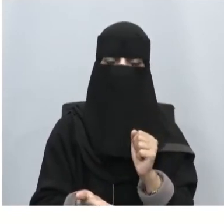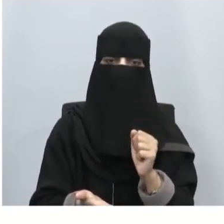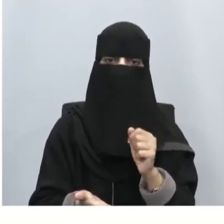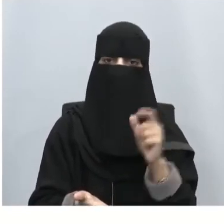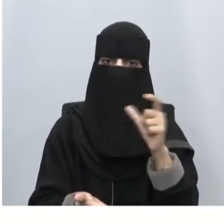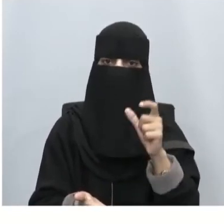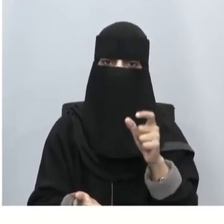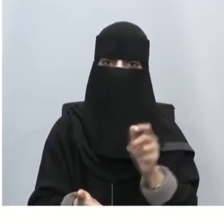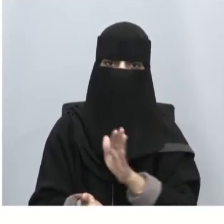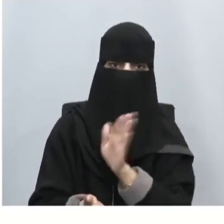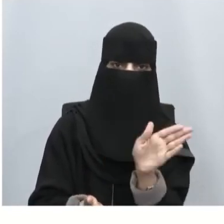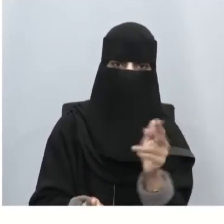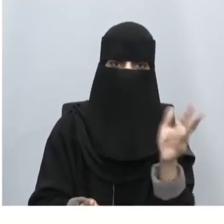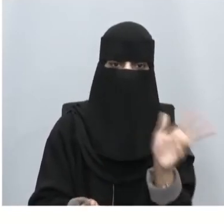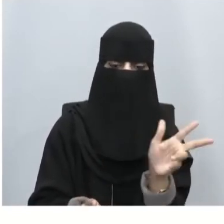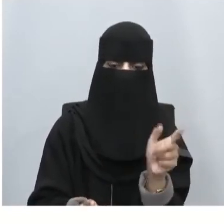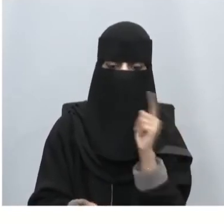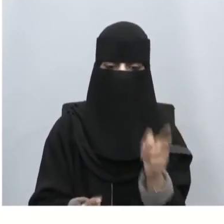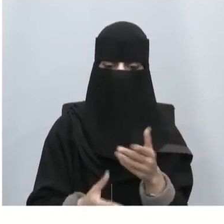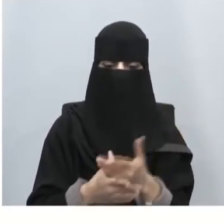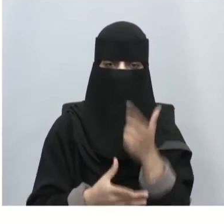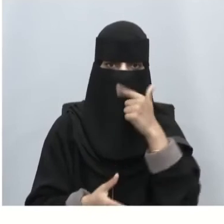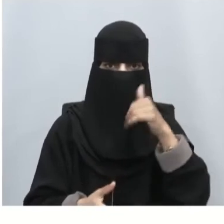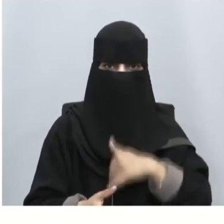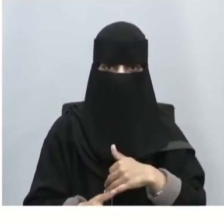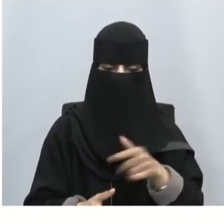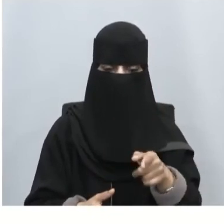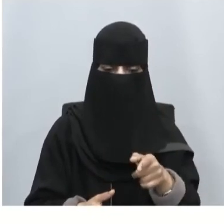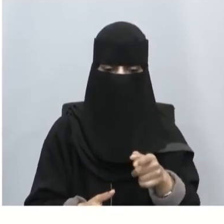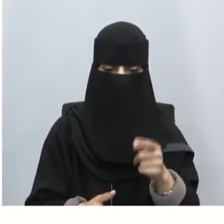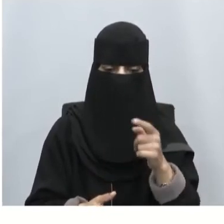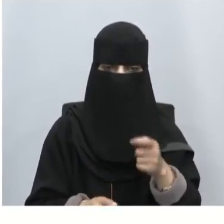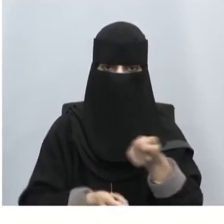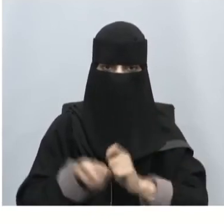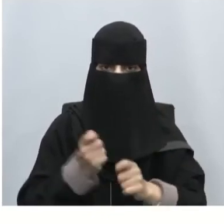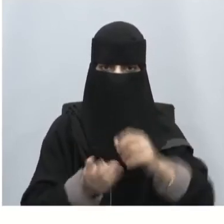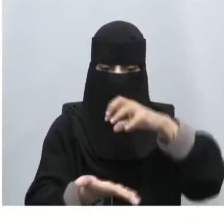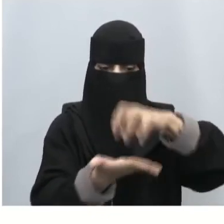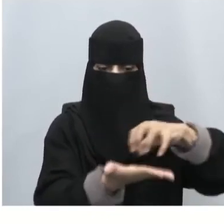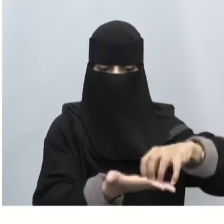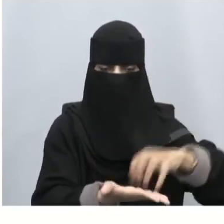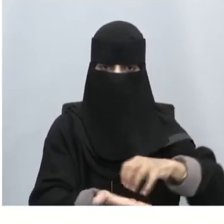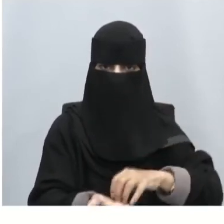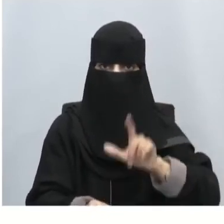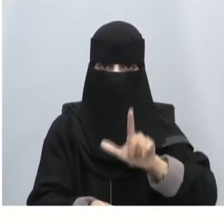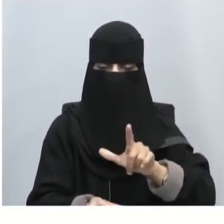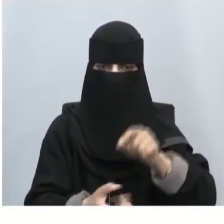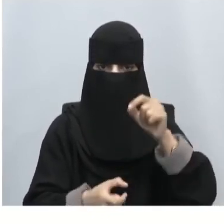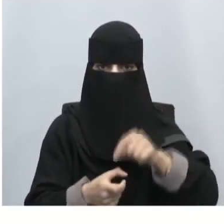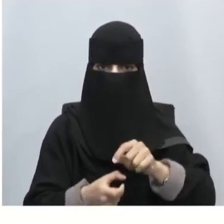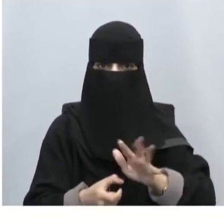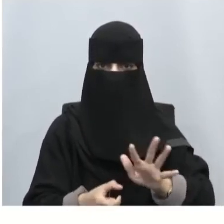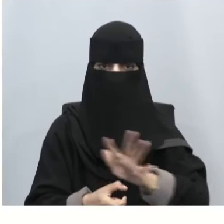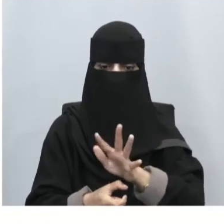هو رغبه الملوك والامراء الاوروبيين في تكوين اماراتي لهم في الشرق الاسلامي